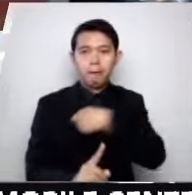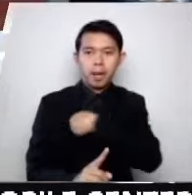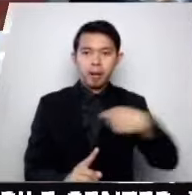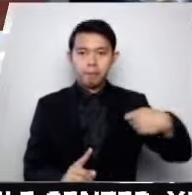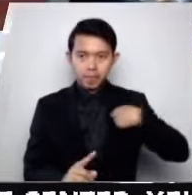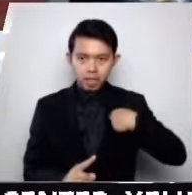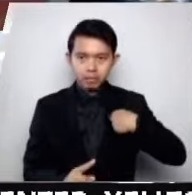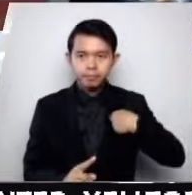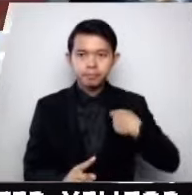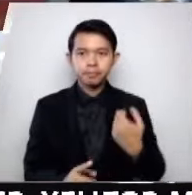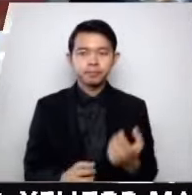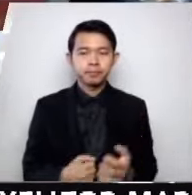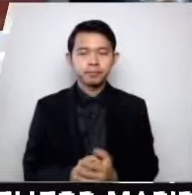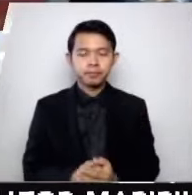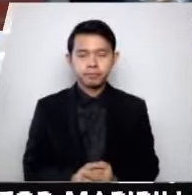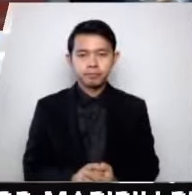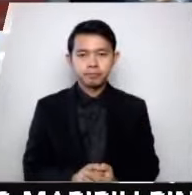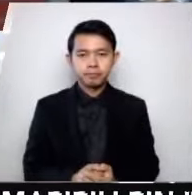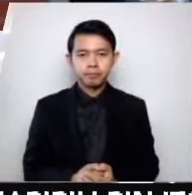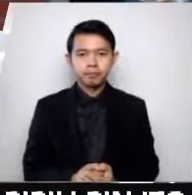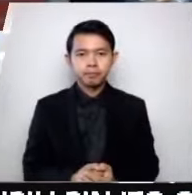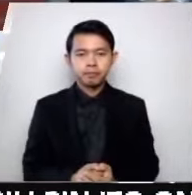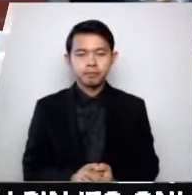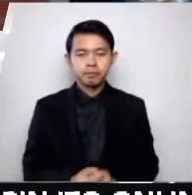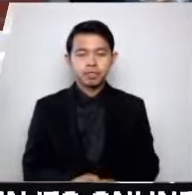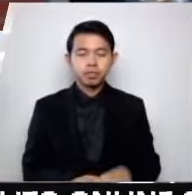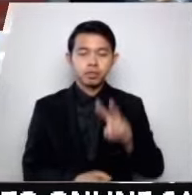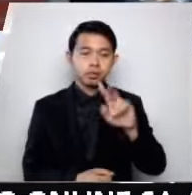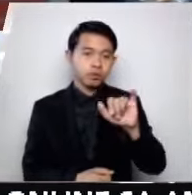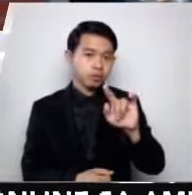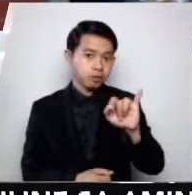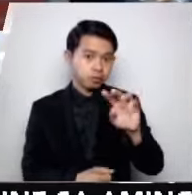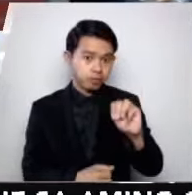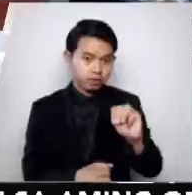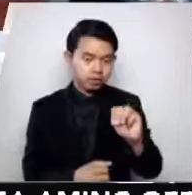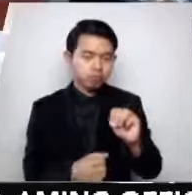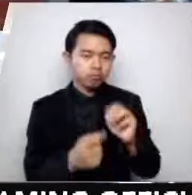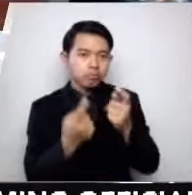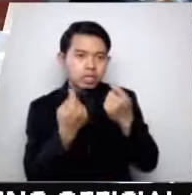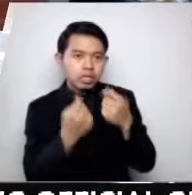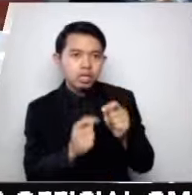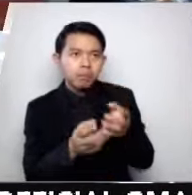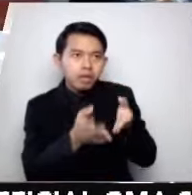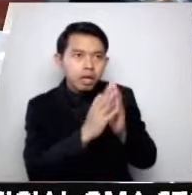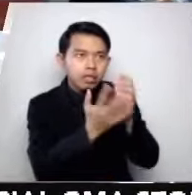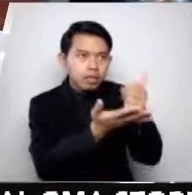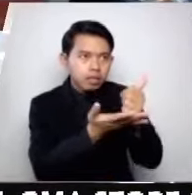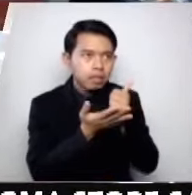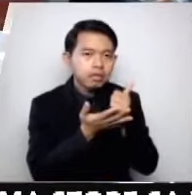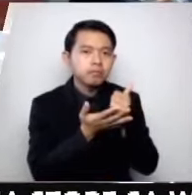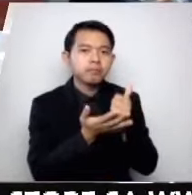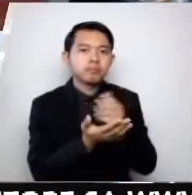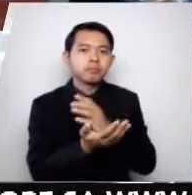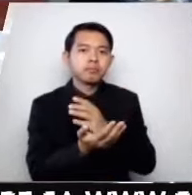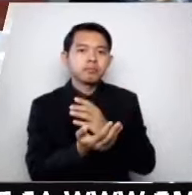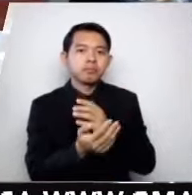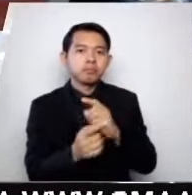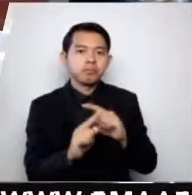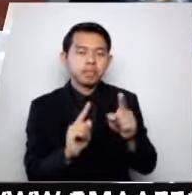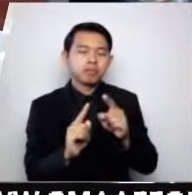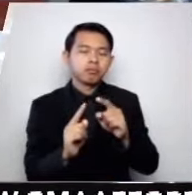Actually, na-manage pa nung biktim na humingi ng saklolo. However, hindi na siya umabot sa